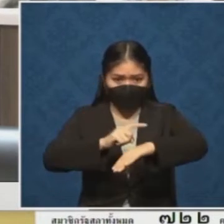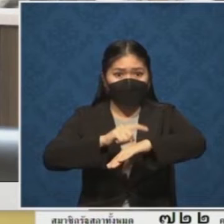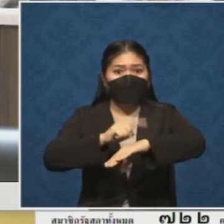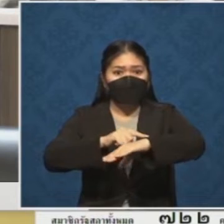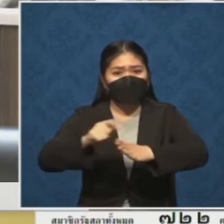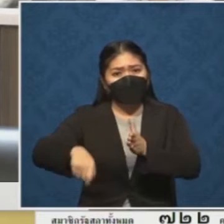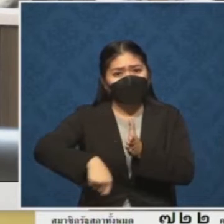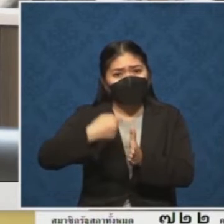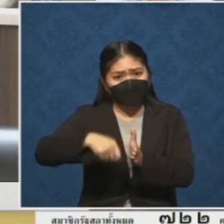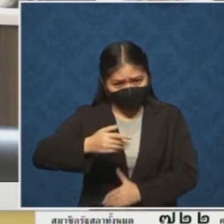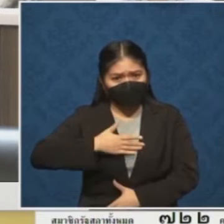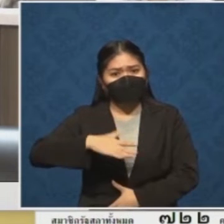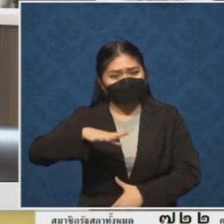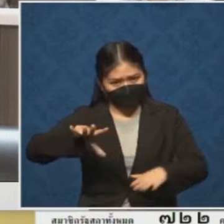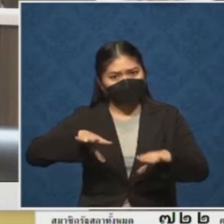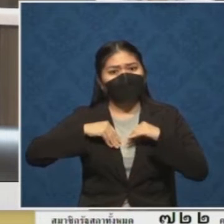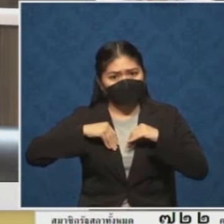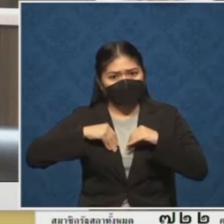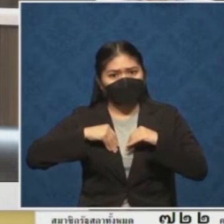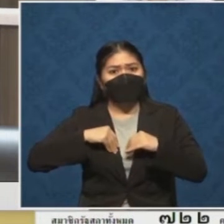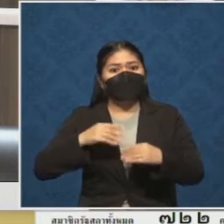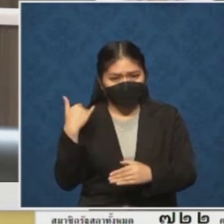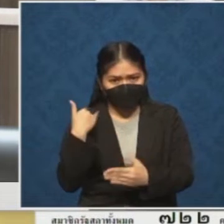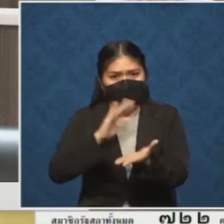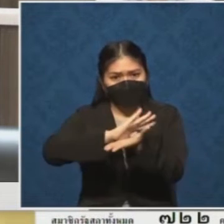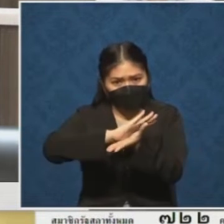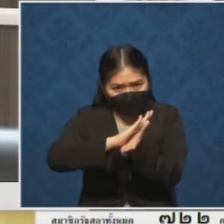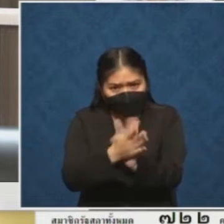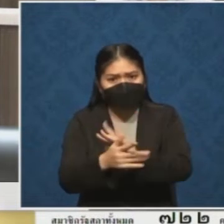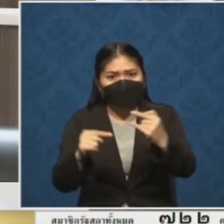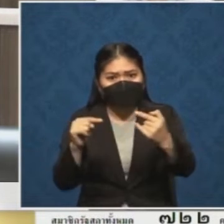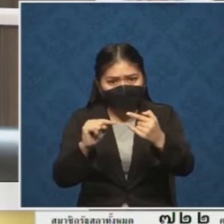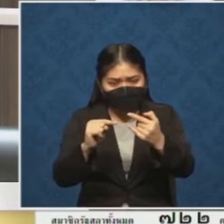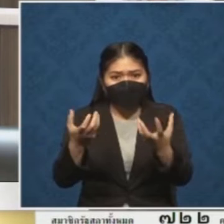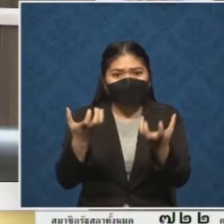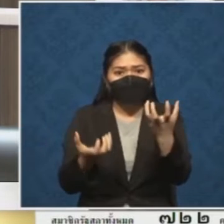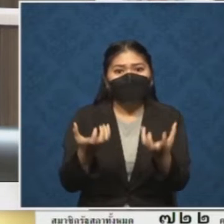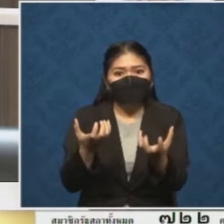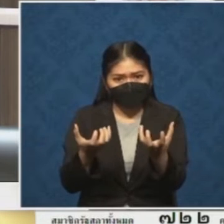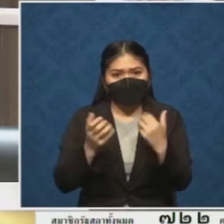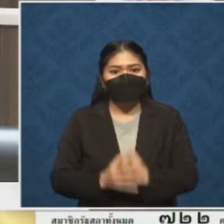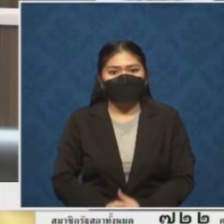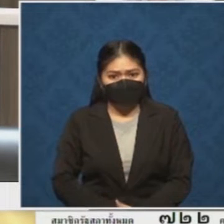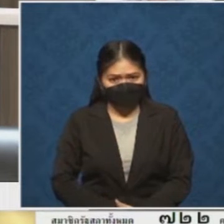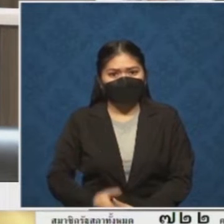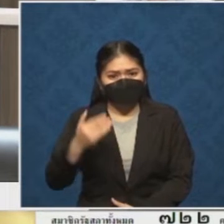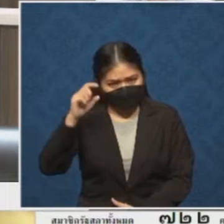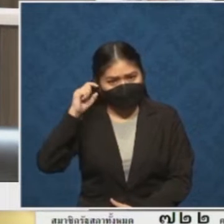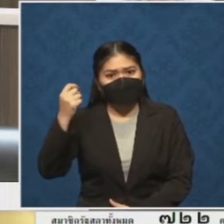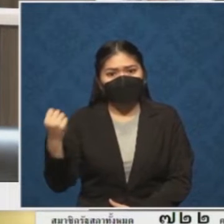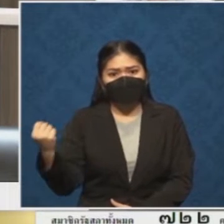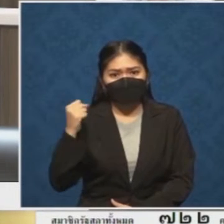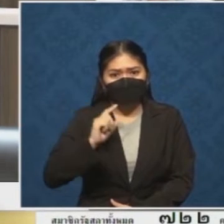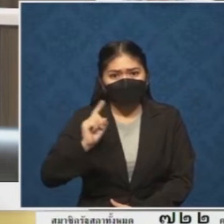ลผมเห็นด้วยตามรัฐธรรมนูญที่ต้องมีการปฏิรูปกระบวนการยุติธรรมท่านประธานครับผมเชื่อว่ากฎหมายฉบับนี้